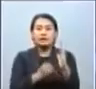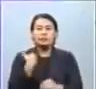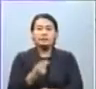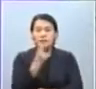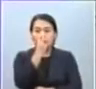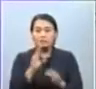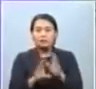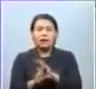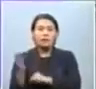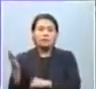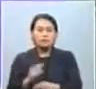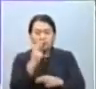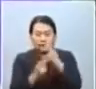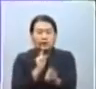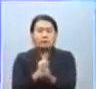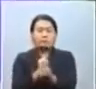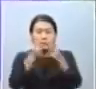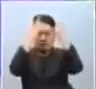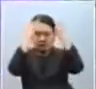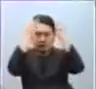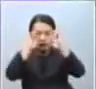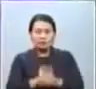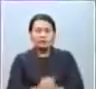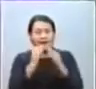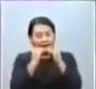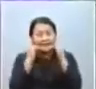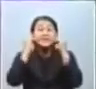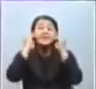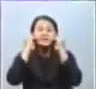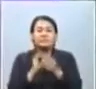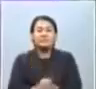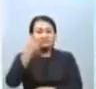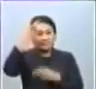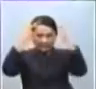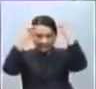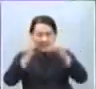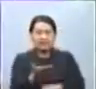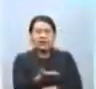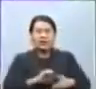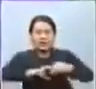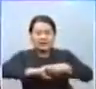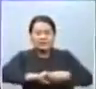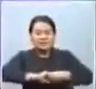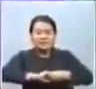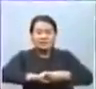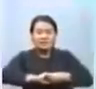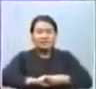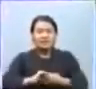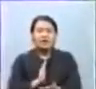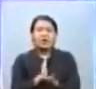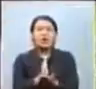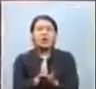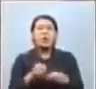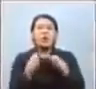ยากาศครับของการเข้าเยี่ยมคารวะครั้งนี้ยิ้มแย้มแจ่มใสนะครับนายกขอจับมือเห็นไหมฮะแล้วก็มอบโล่ให้นายกเนี่ยถ